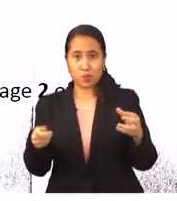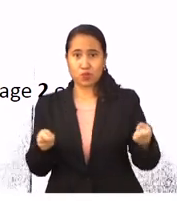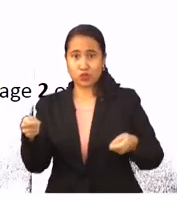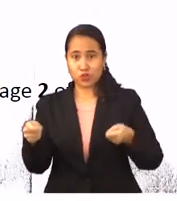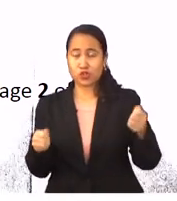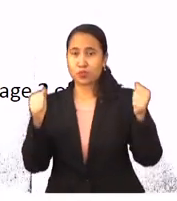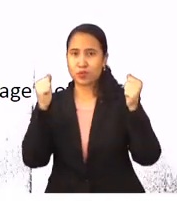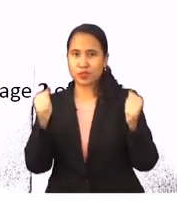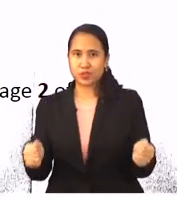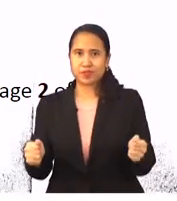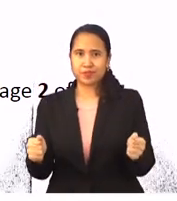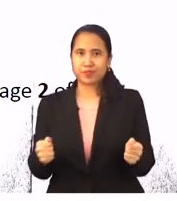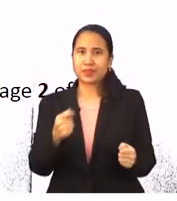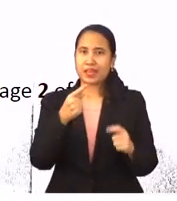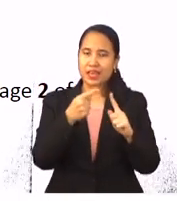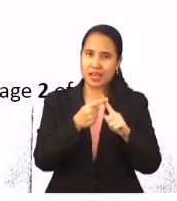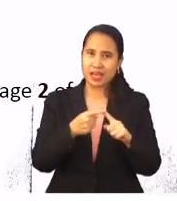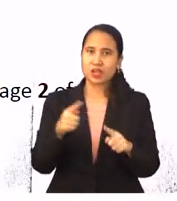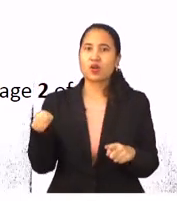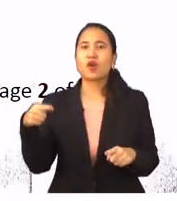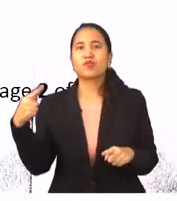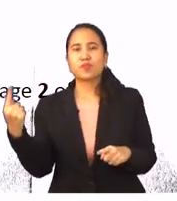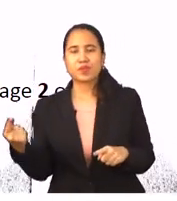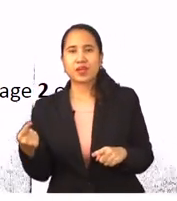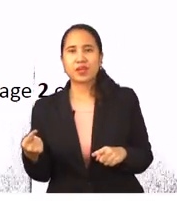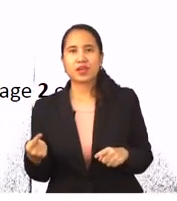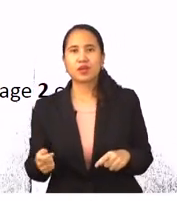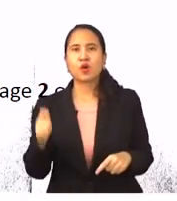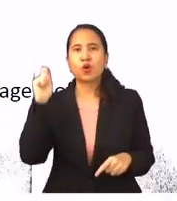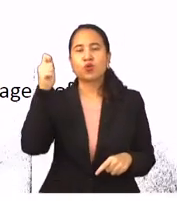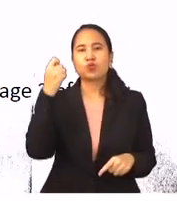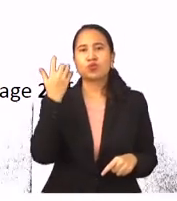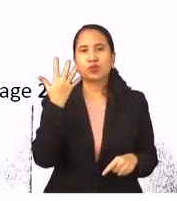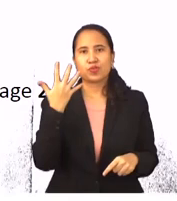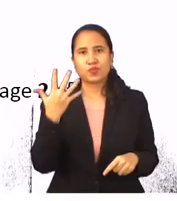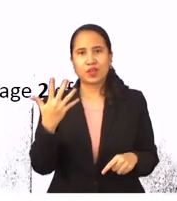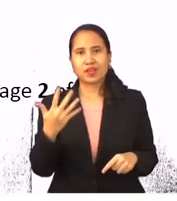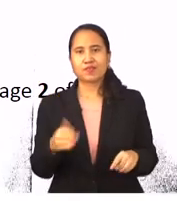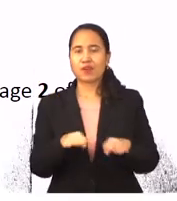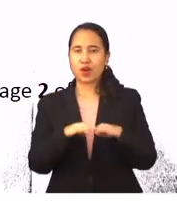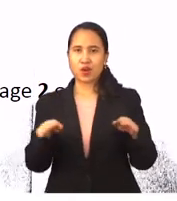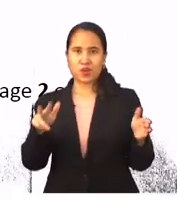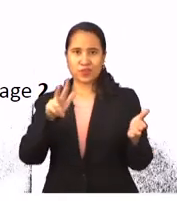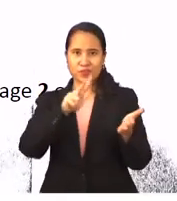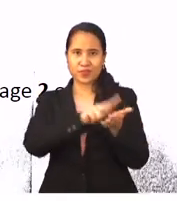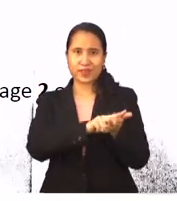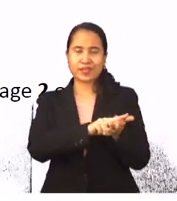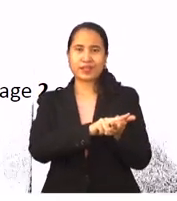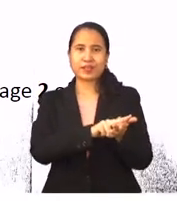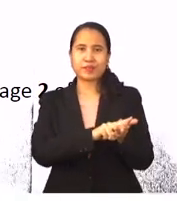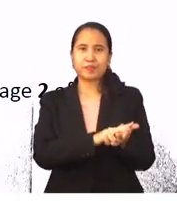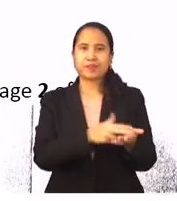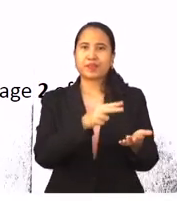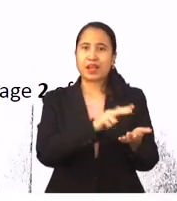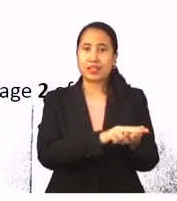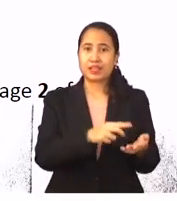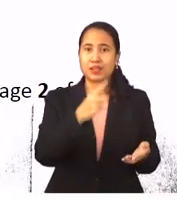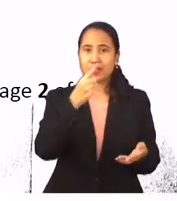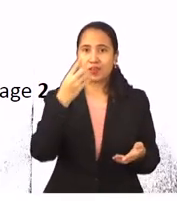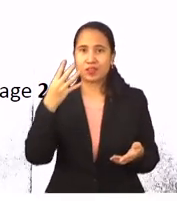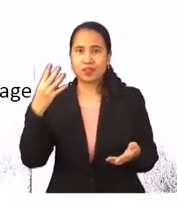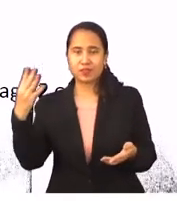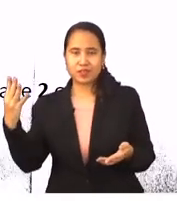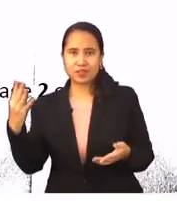bestuursbesluiten, met één of meer van de in hoofdstuk 5 van de grondwet genoemde grondrechten, artikel 144 lid 2 sub